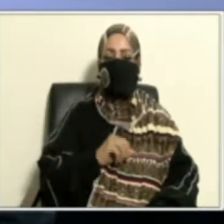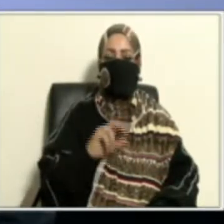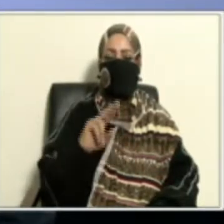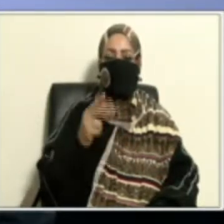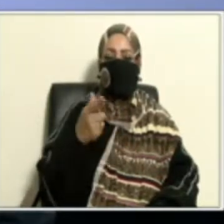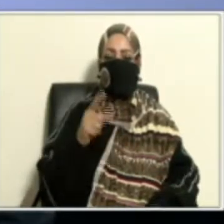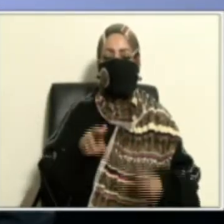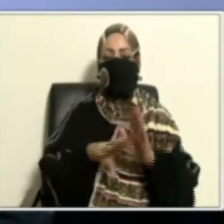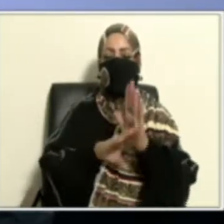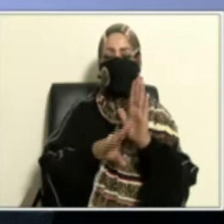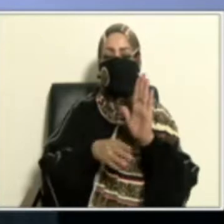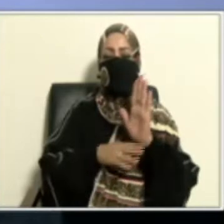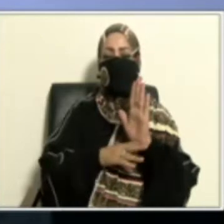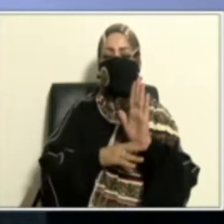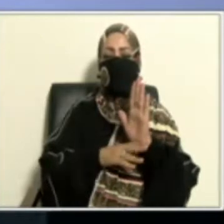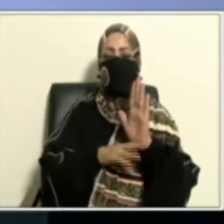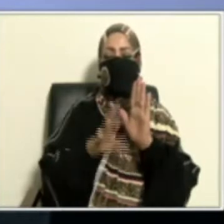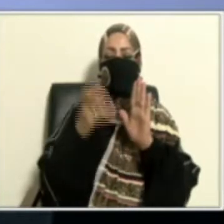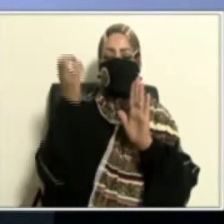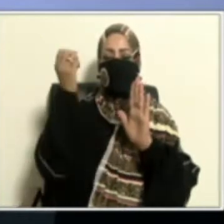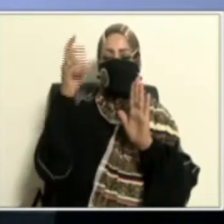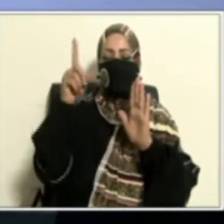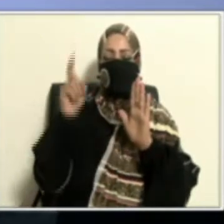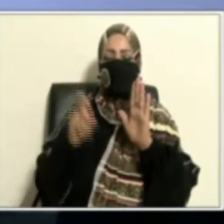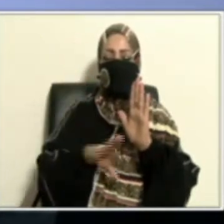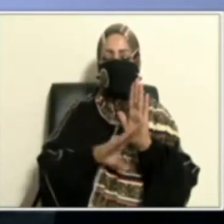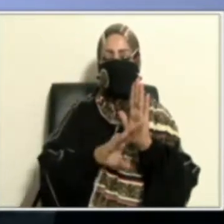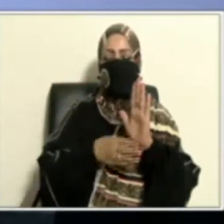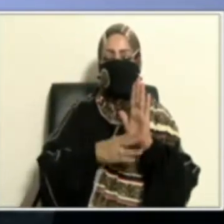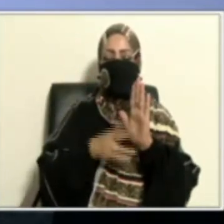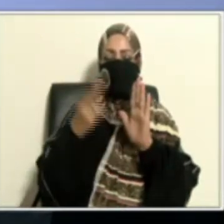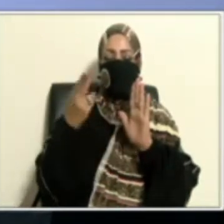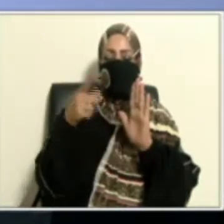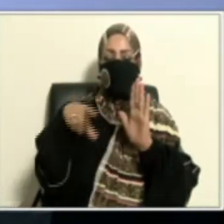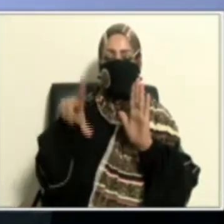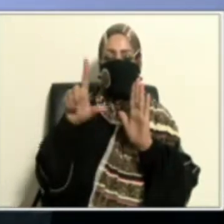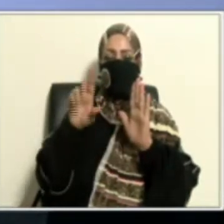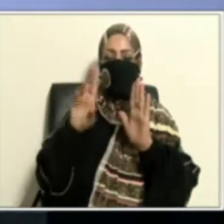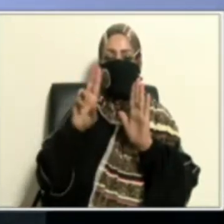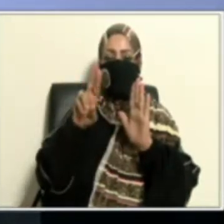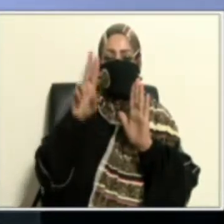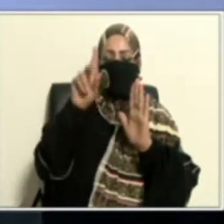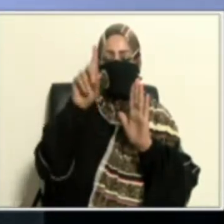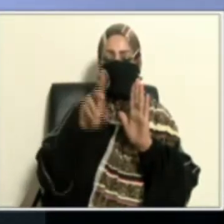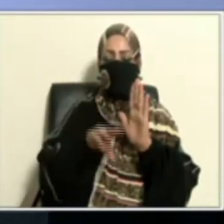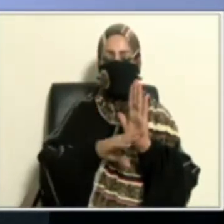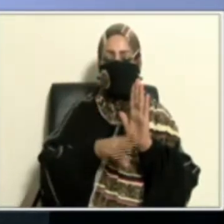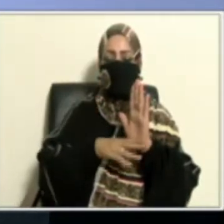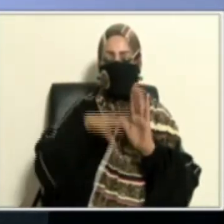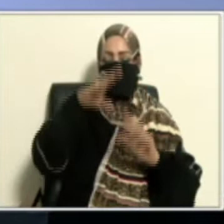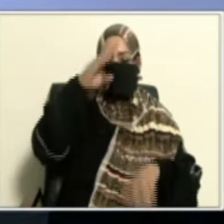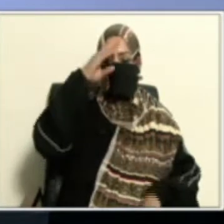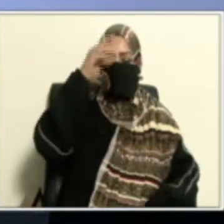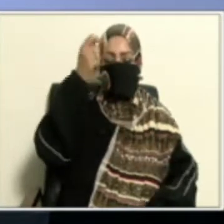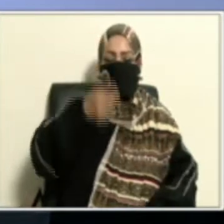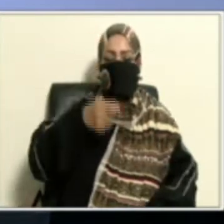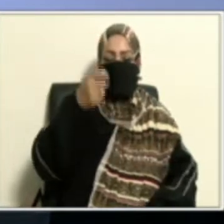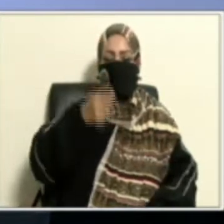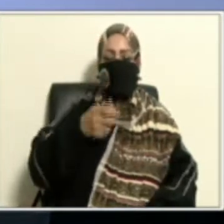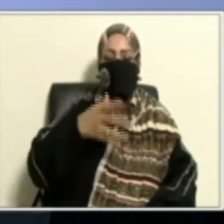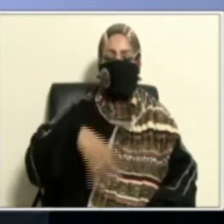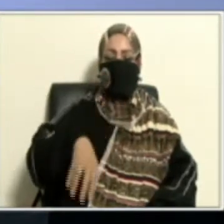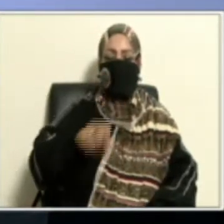عليكم. السلام عليكم يا شيخ. وعليكم السلام ورحمة الله وبركاته. وسعد الله ومساءك بكل